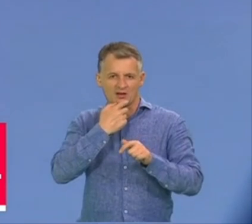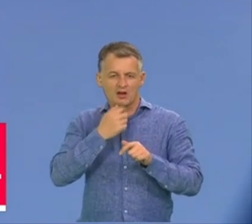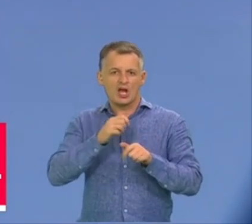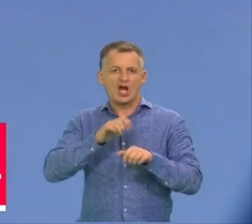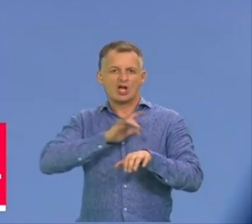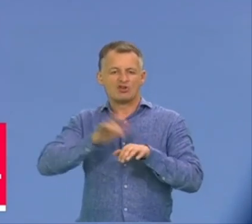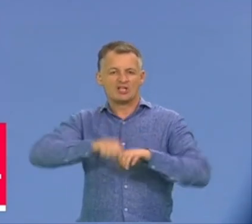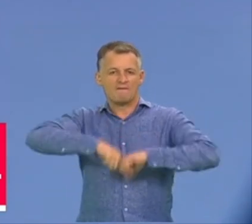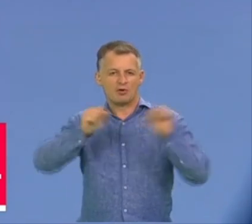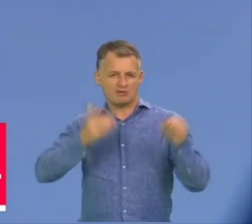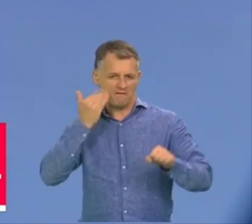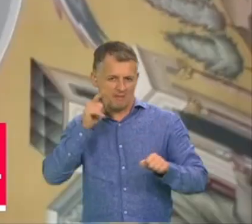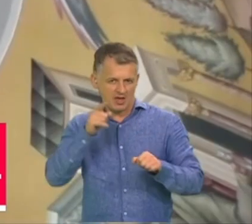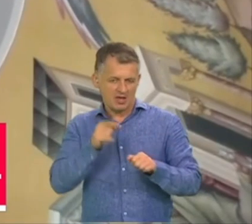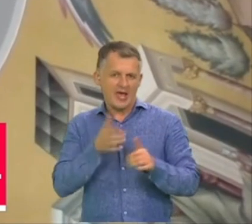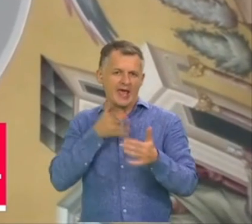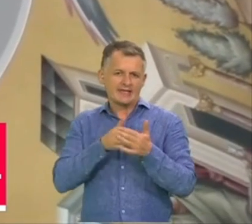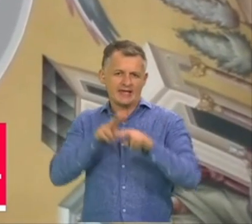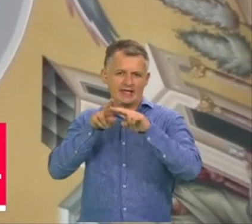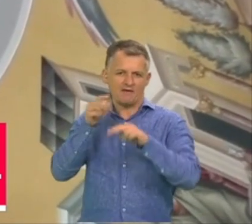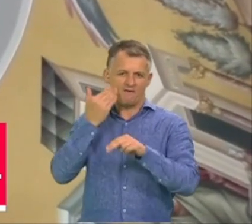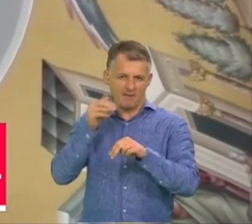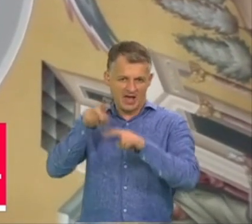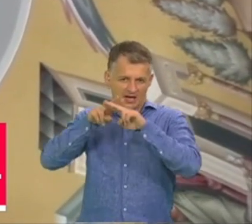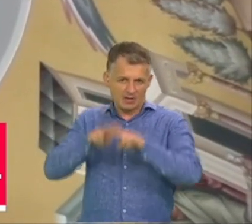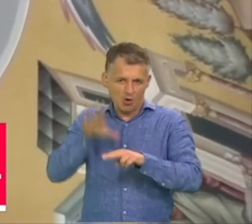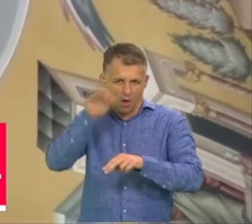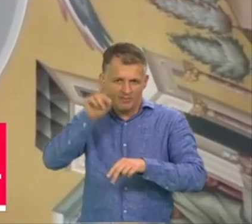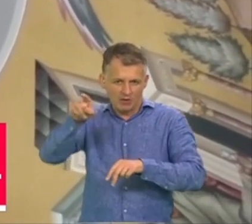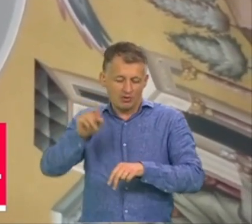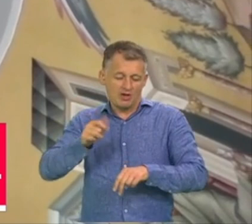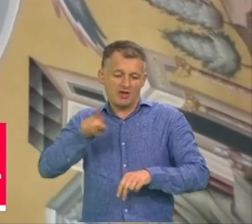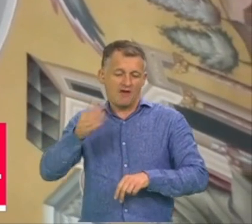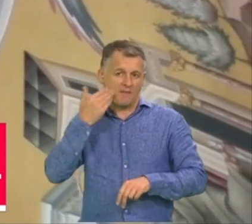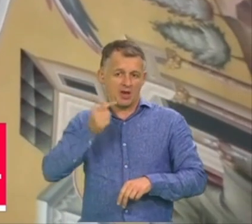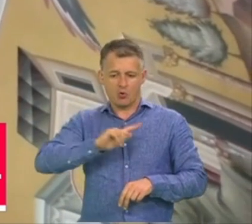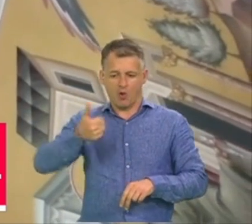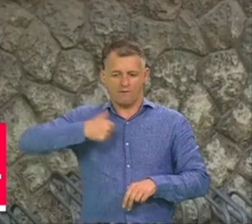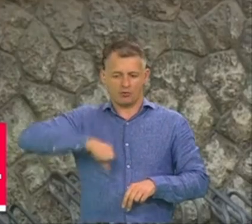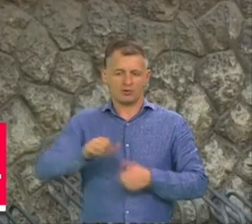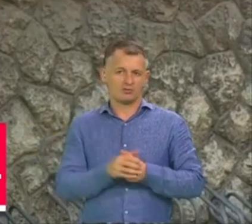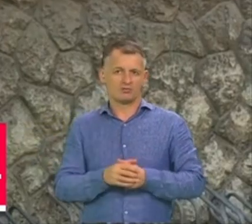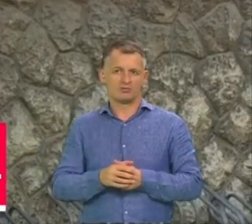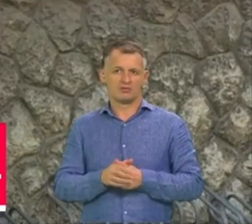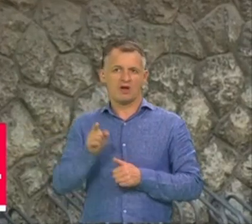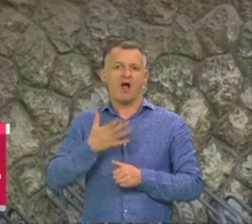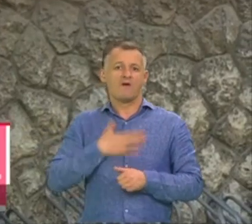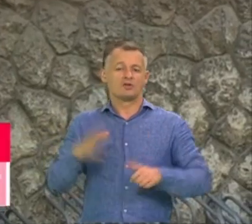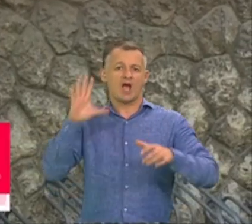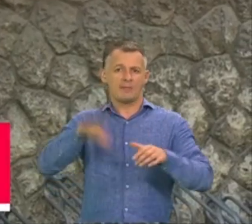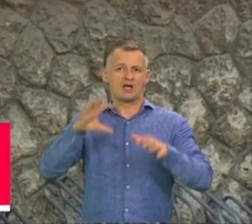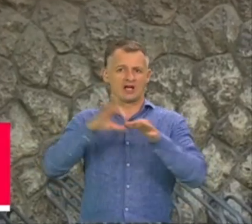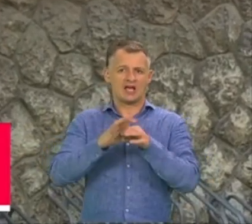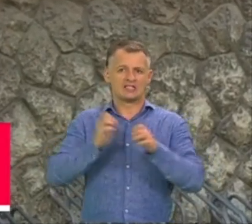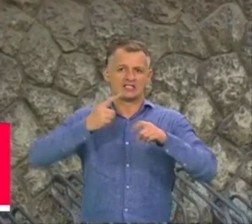A insistat ca aceasta să rămână la chilie peste noapte, dar femeia nu a dorit să facă acest lucru. A dorit să întrețină relații sexuale cu persoana în